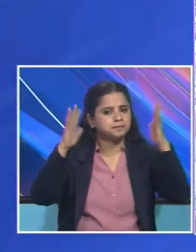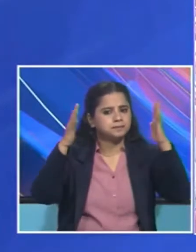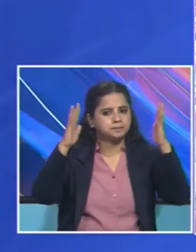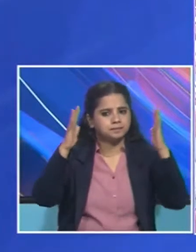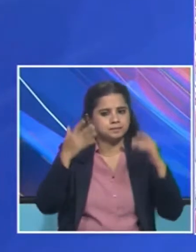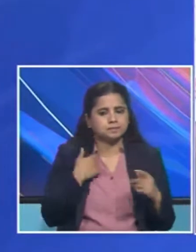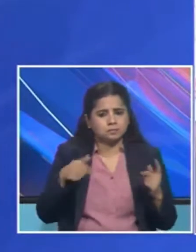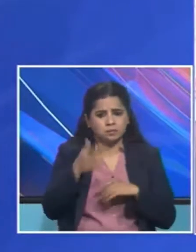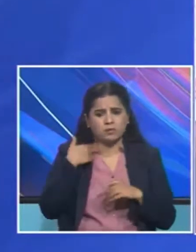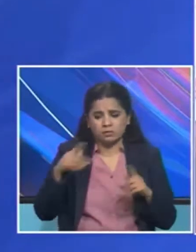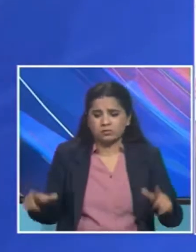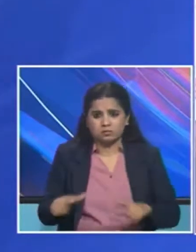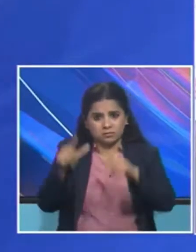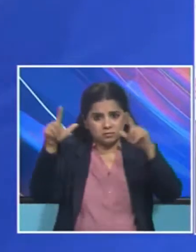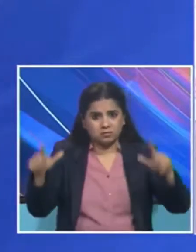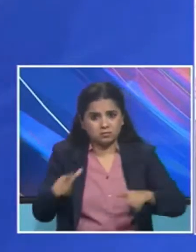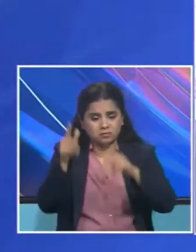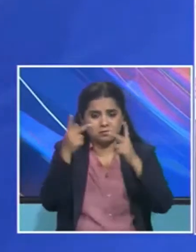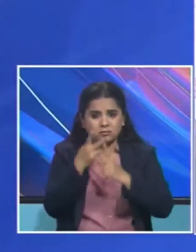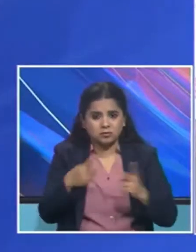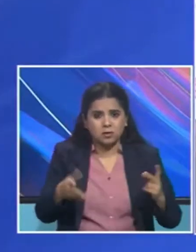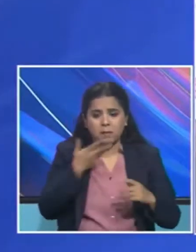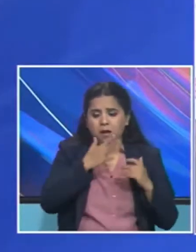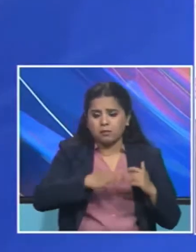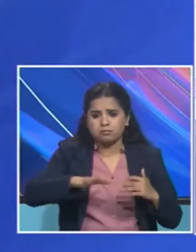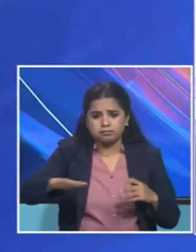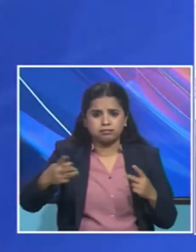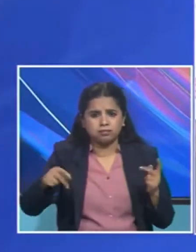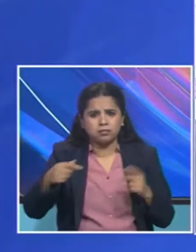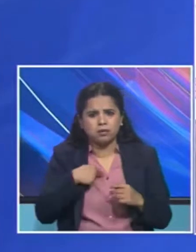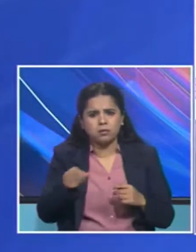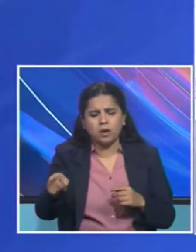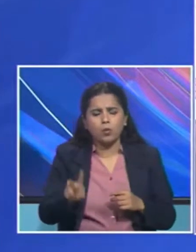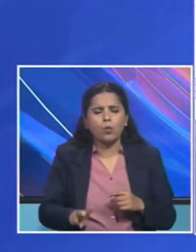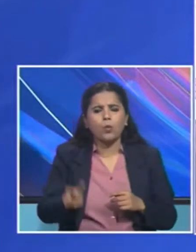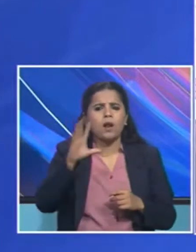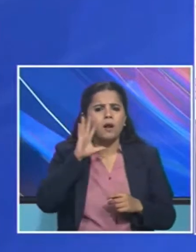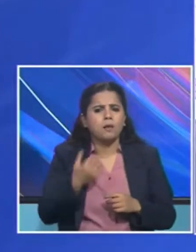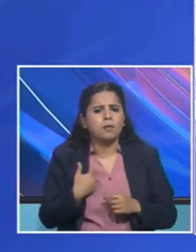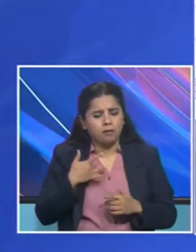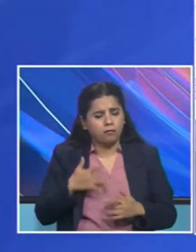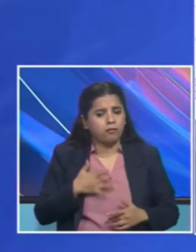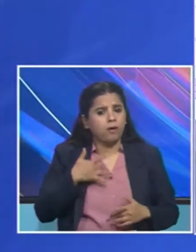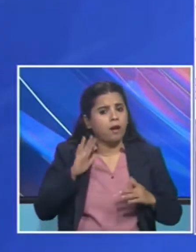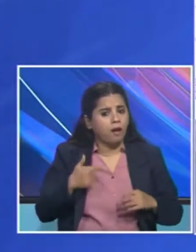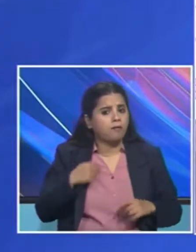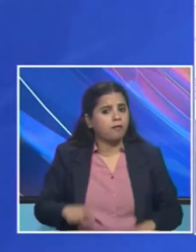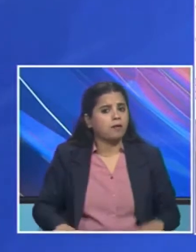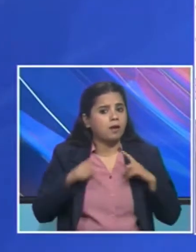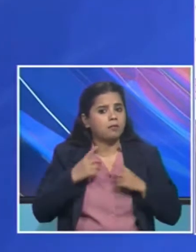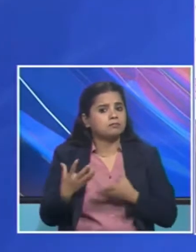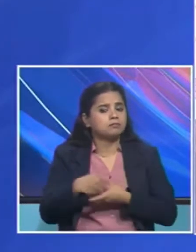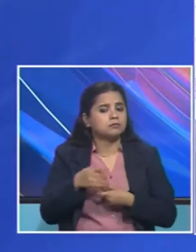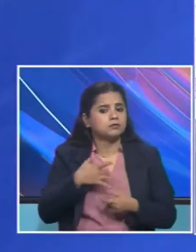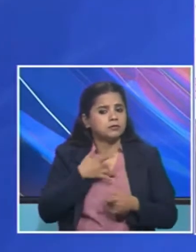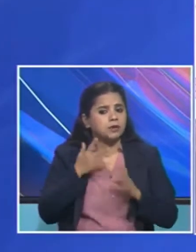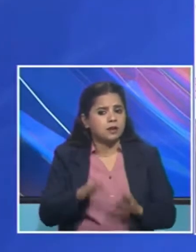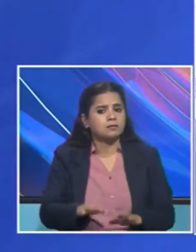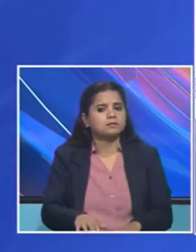मैंने जंगल और जलाशयों के महत्व को अपने जीवन में महसूस किया है।